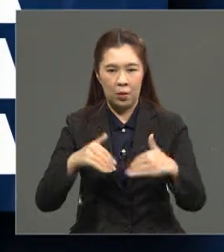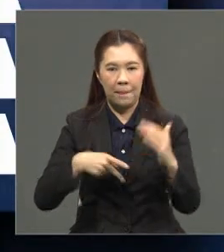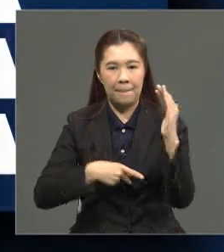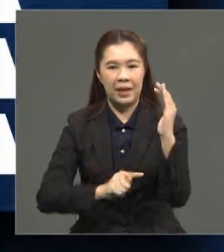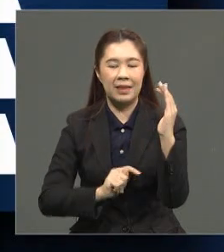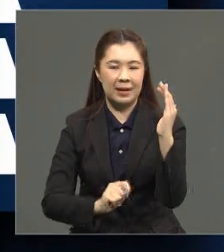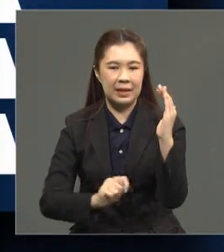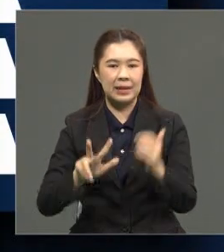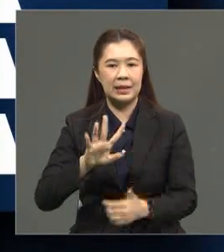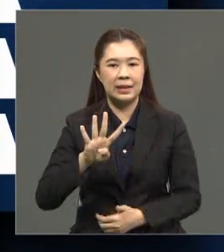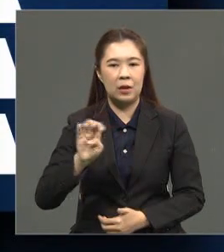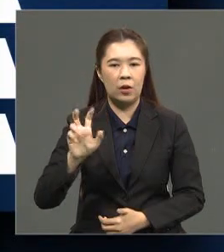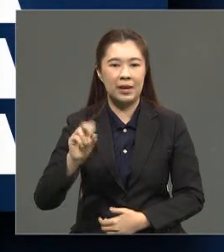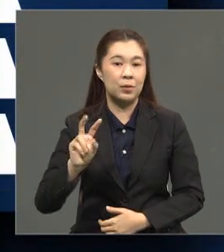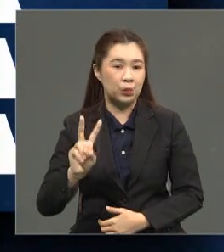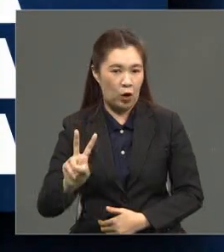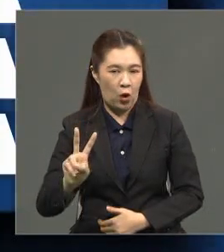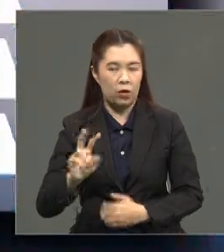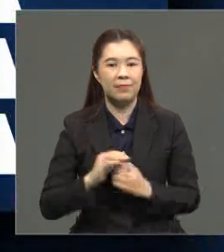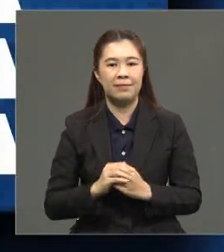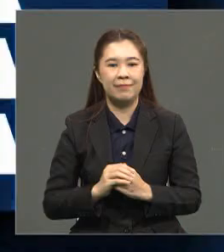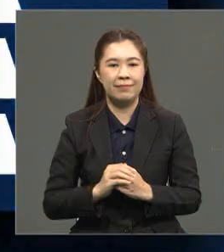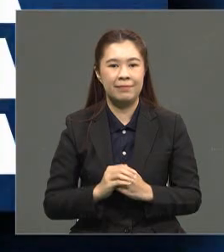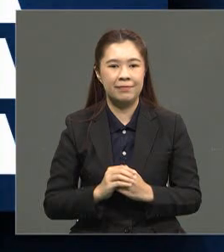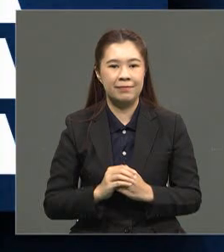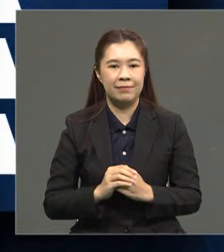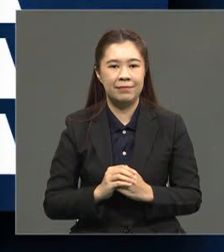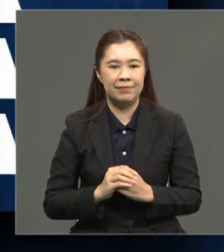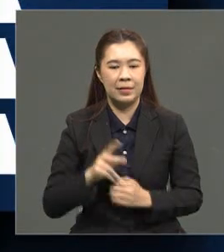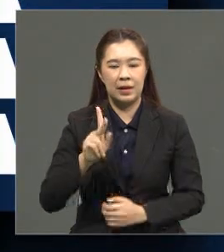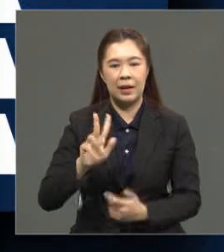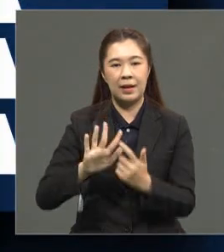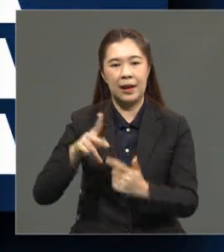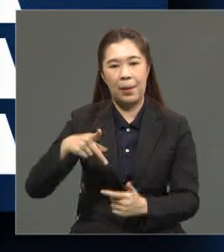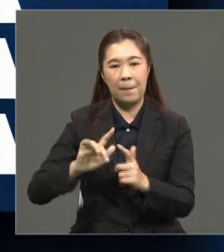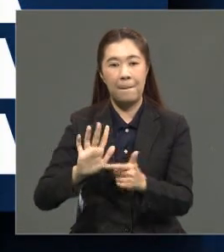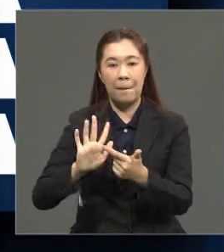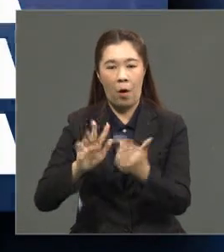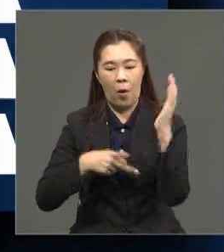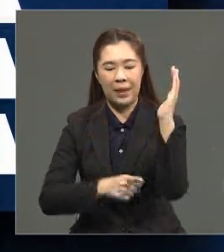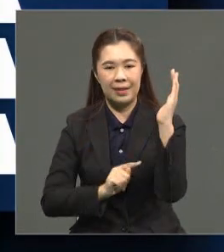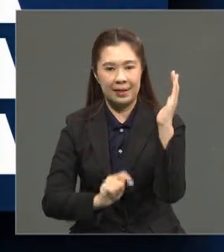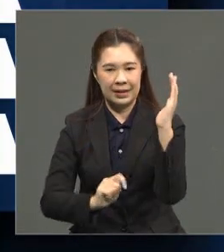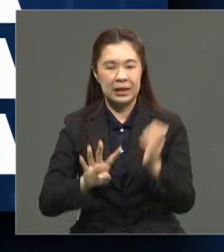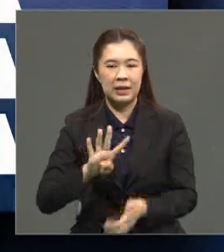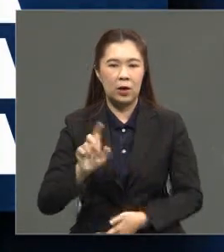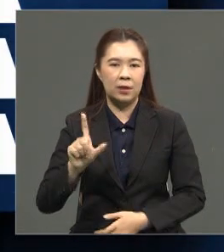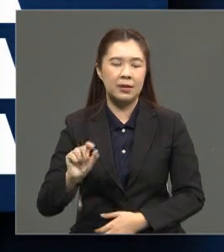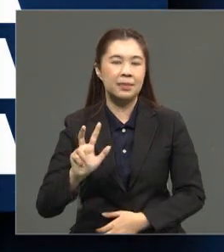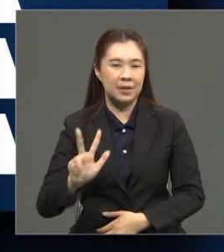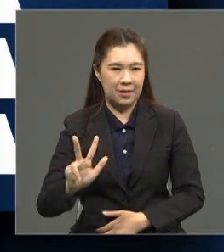432มลมสถานีบ้านเจาะกะพ้ออำเภอกะพ้อจังหวัดปัตตานีอยู่ที่ 423